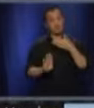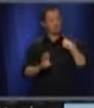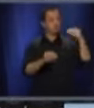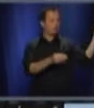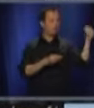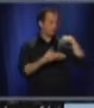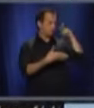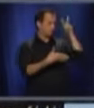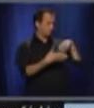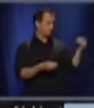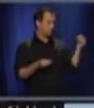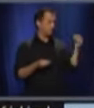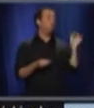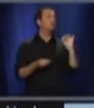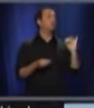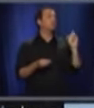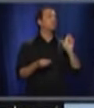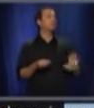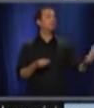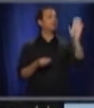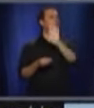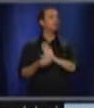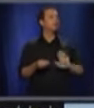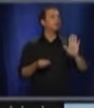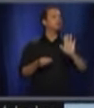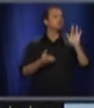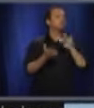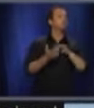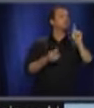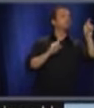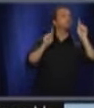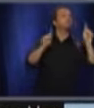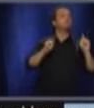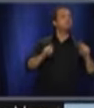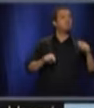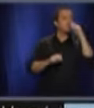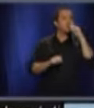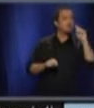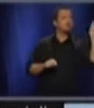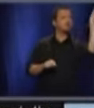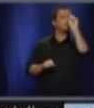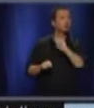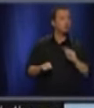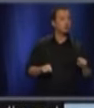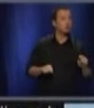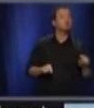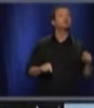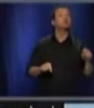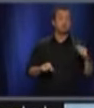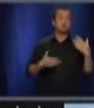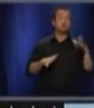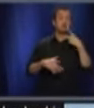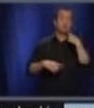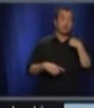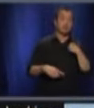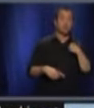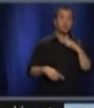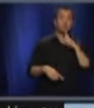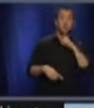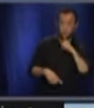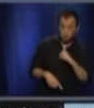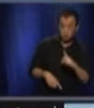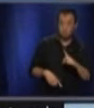particulièrement dans la région de Québec, là, dans les centres de dépistage, il n'y a pas eu de temps d'attente, ce qu'on me dit. Là. Puis encore une fois, je vais juste être certain, mais je suis pas mal